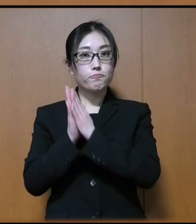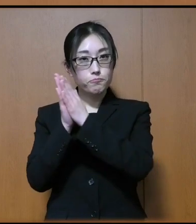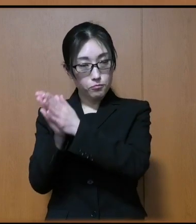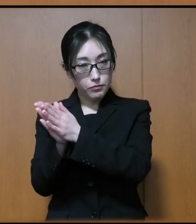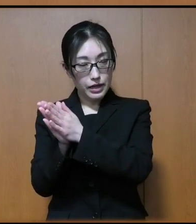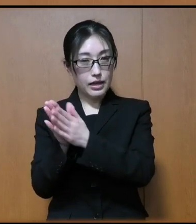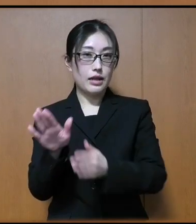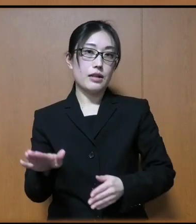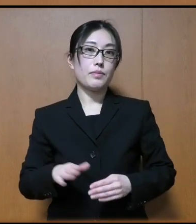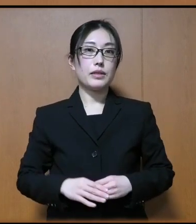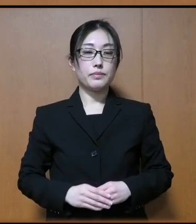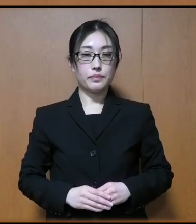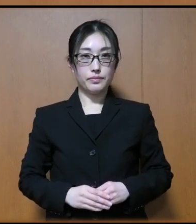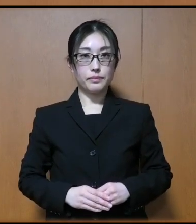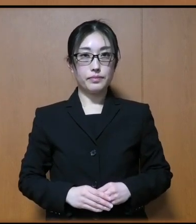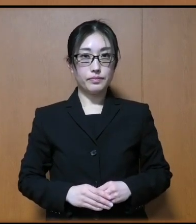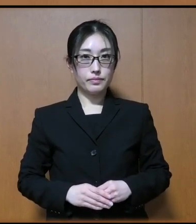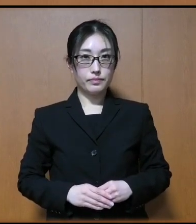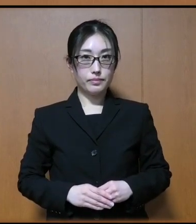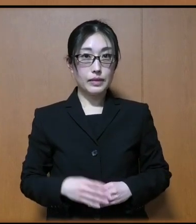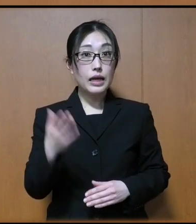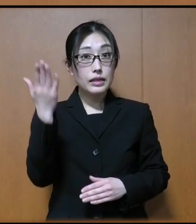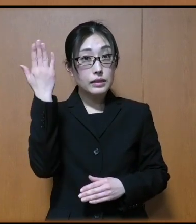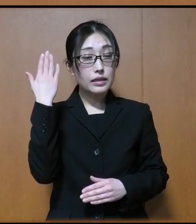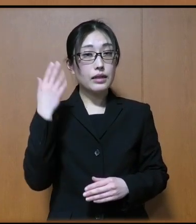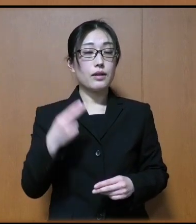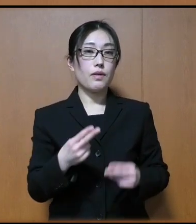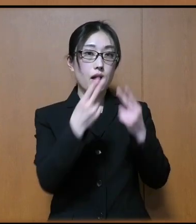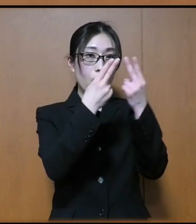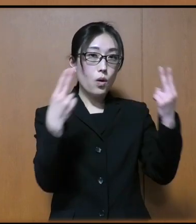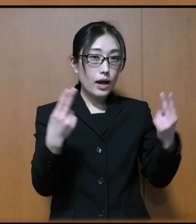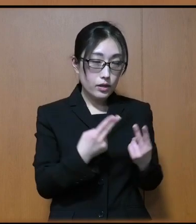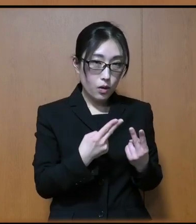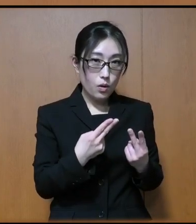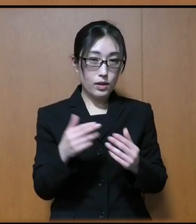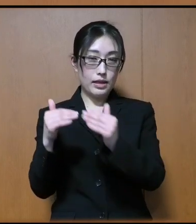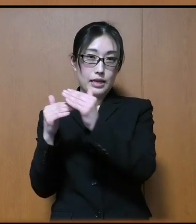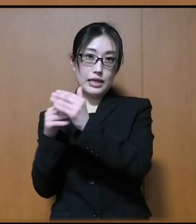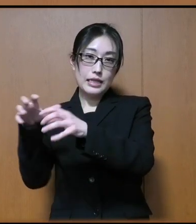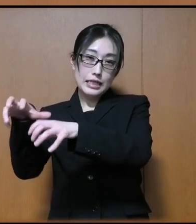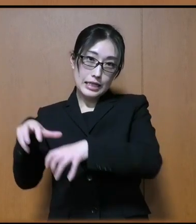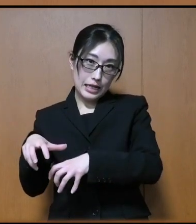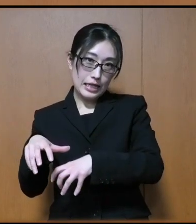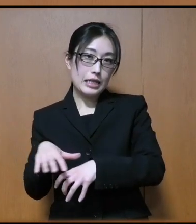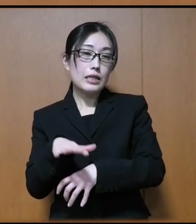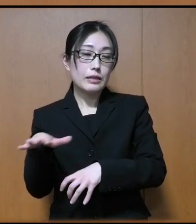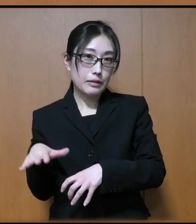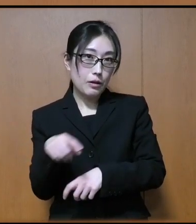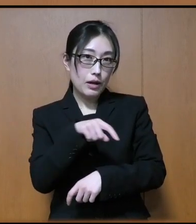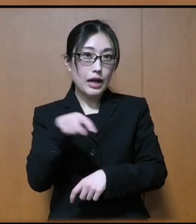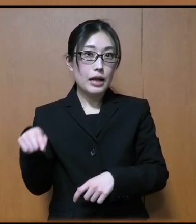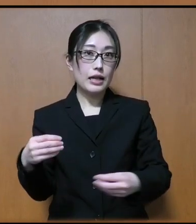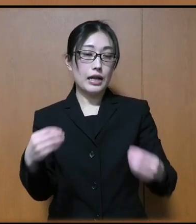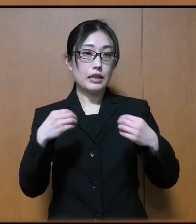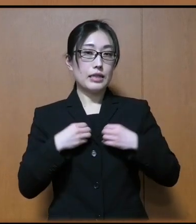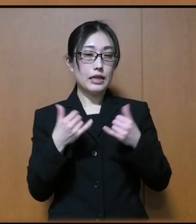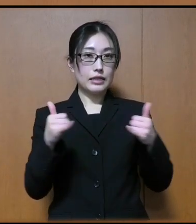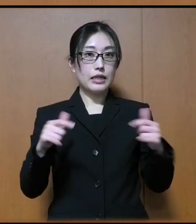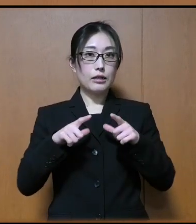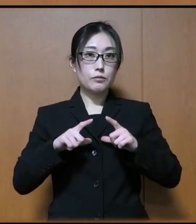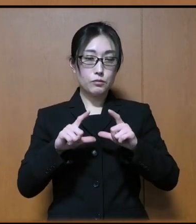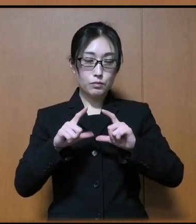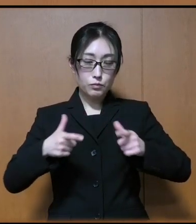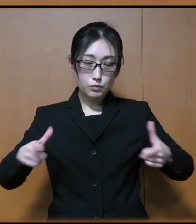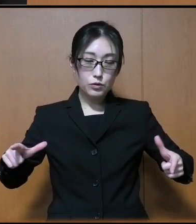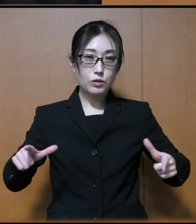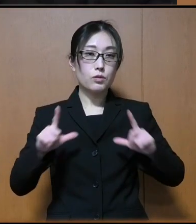ねてのお願いをいたします。前回は北海道内や石狩管内において感染者数が急増していることをお